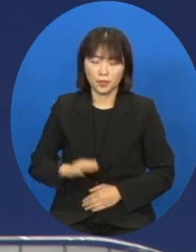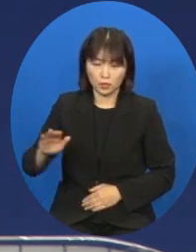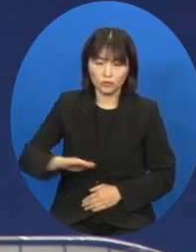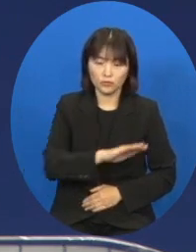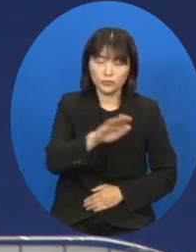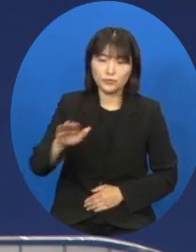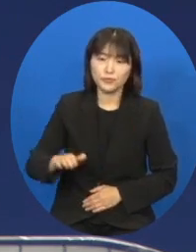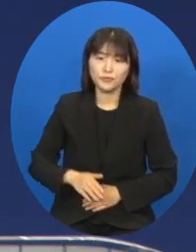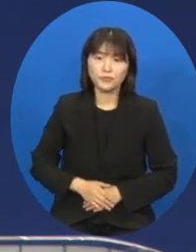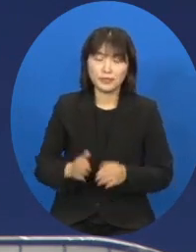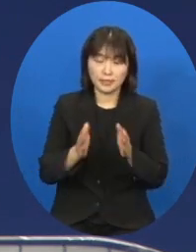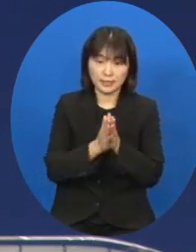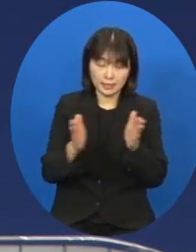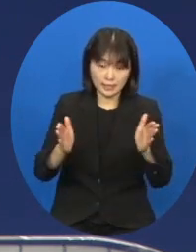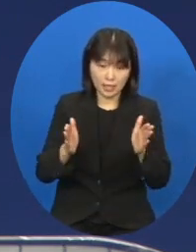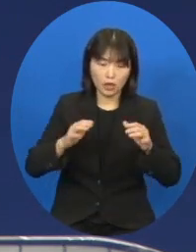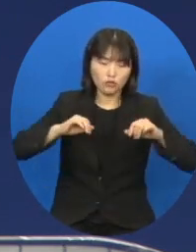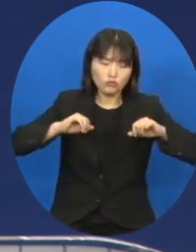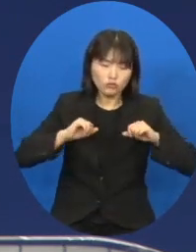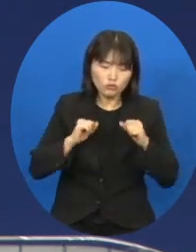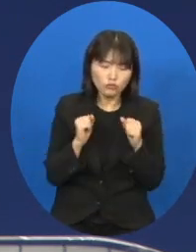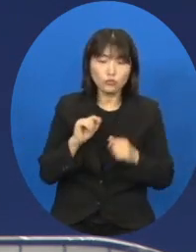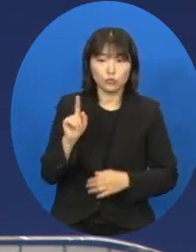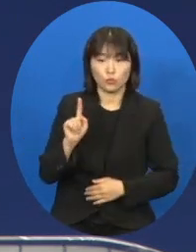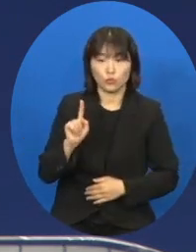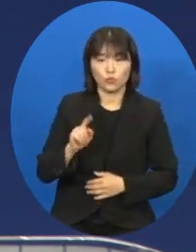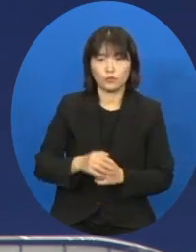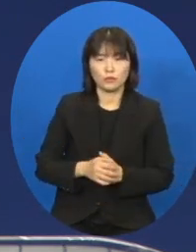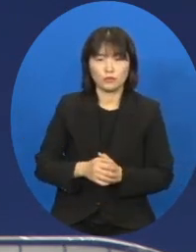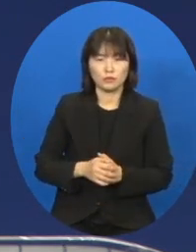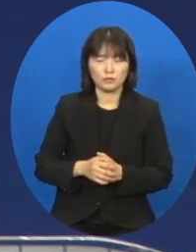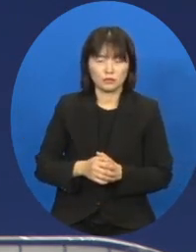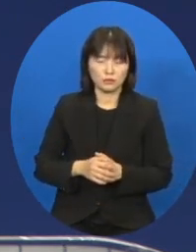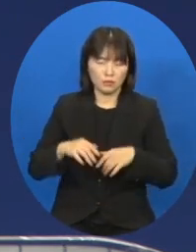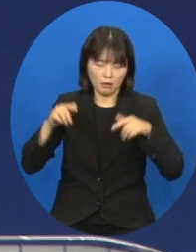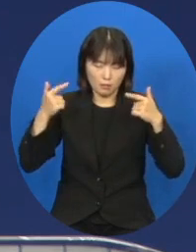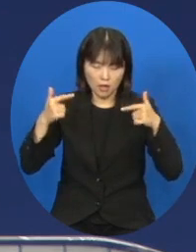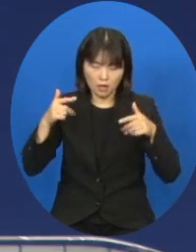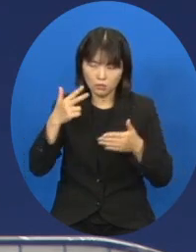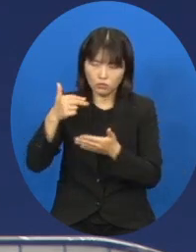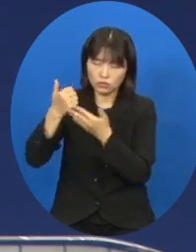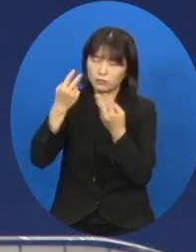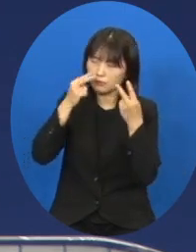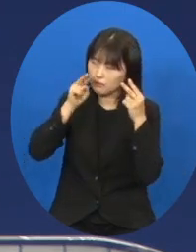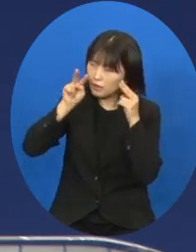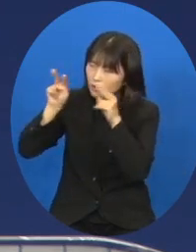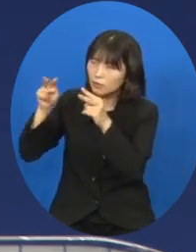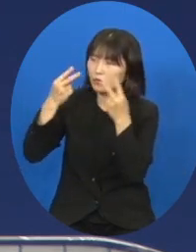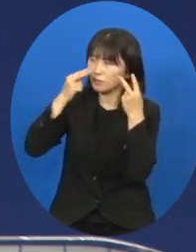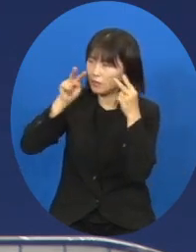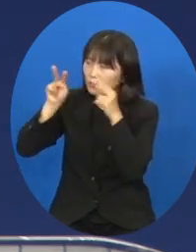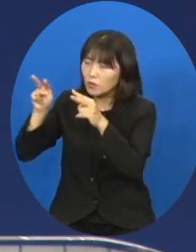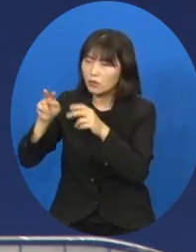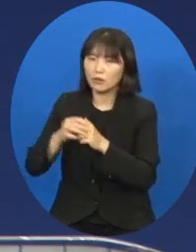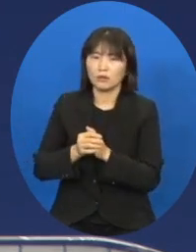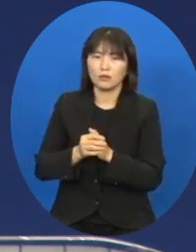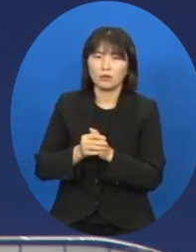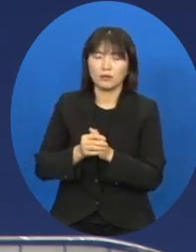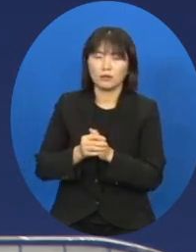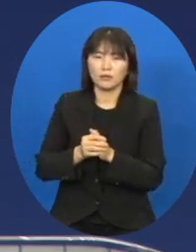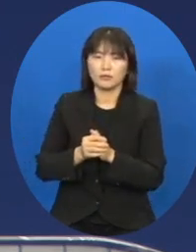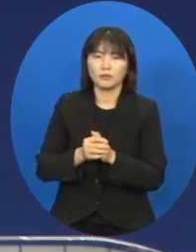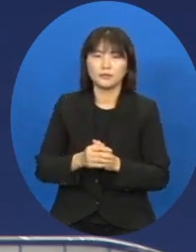우리가 시작할 순종은 날마다 주님을 바라보는 거예요. 날마다 바라보는 것을 바꾸는